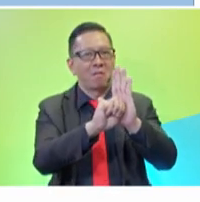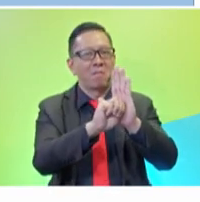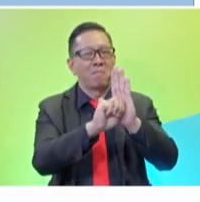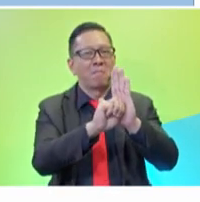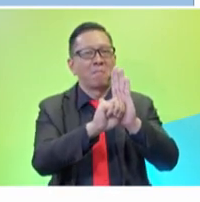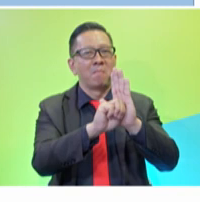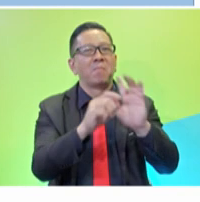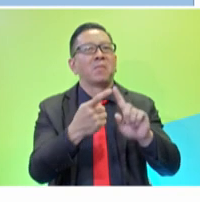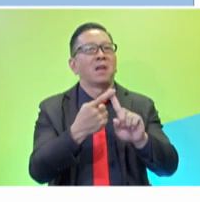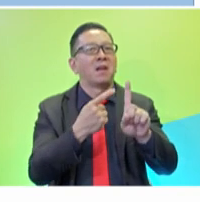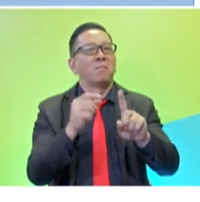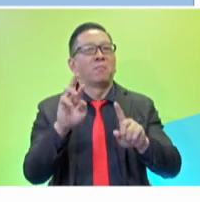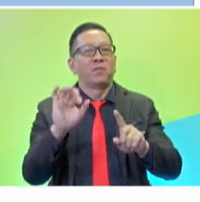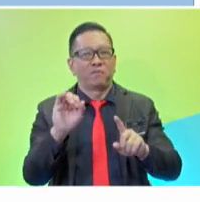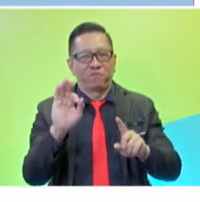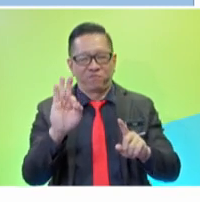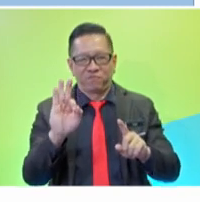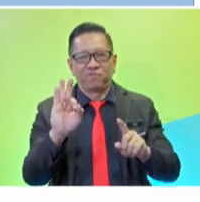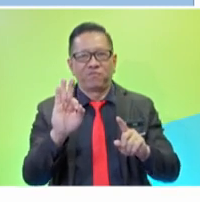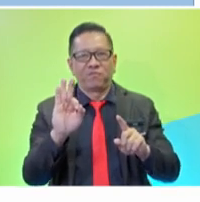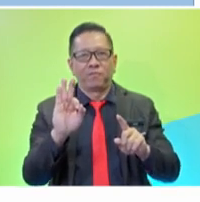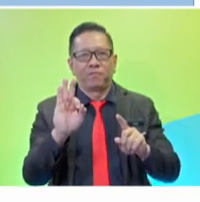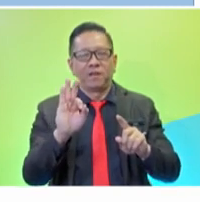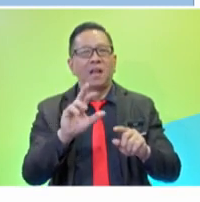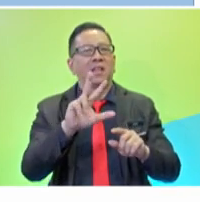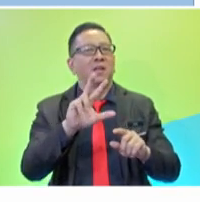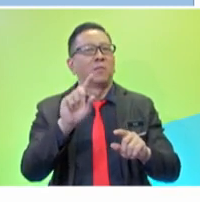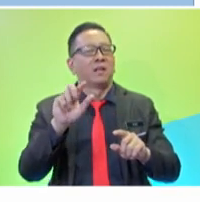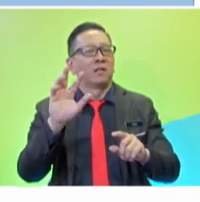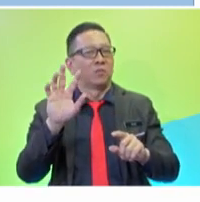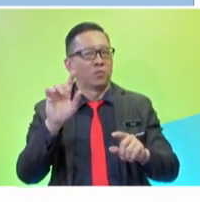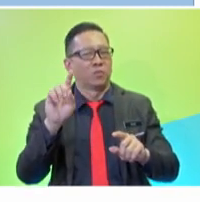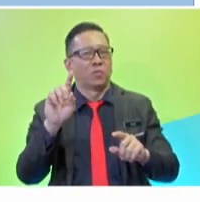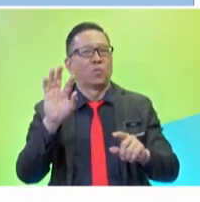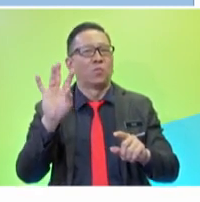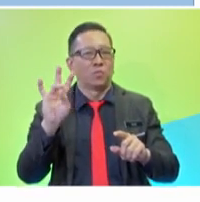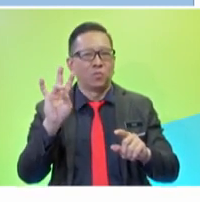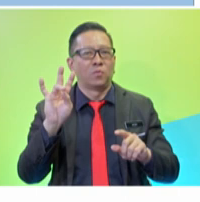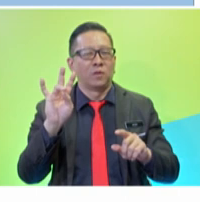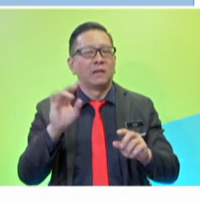Project brief ya dan tiga poin 17 kita akan nilai ya